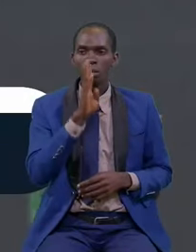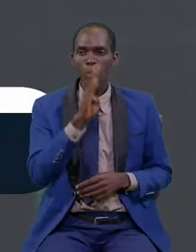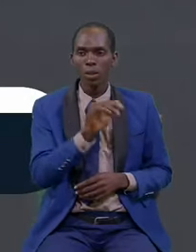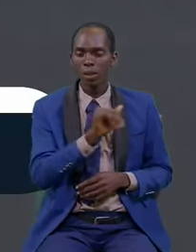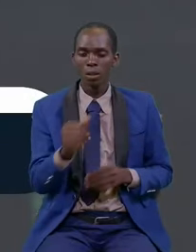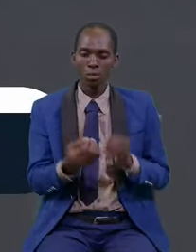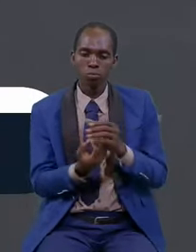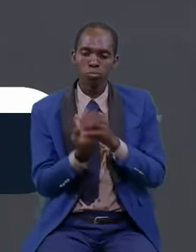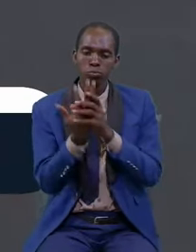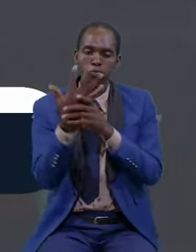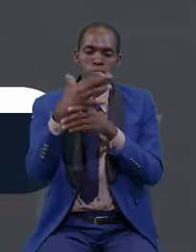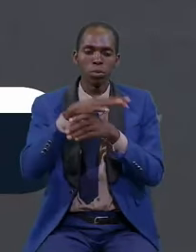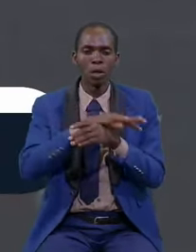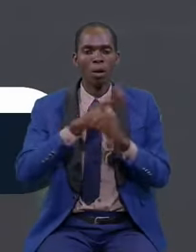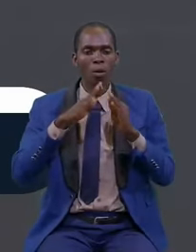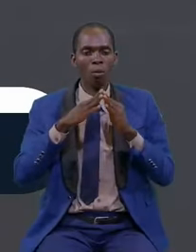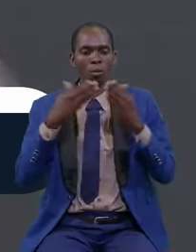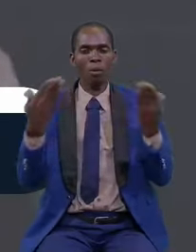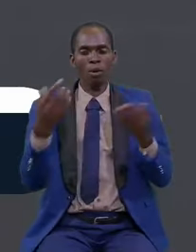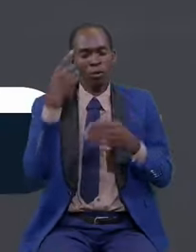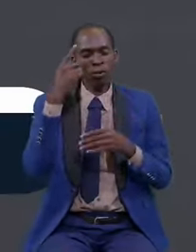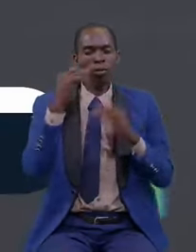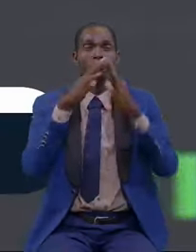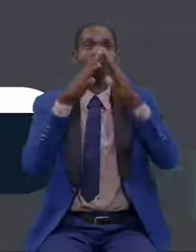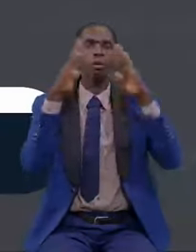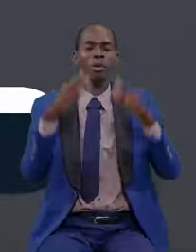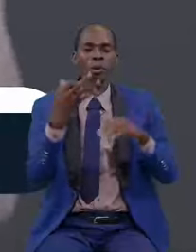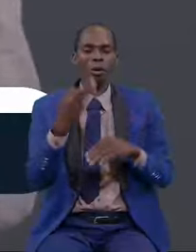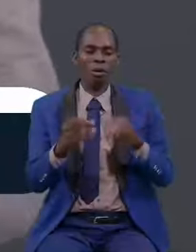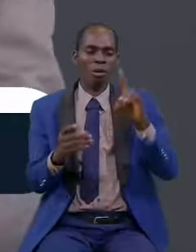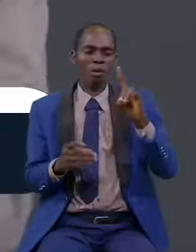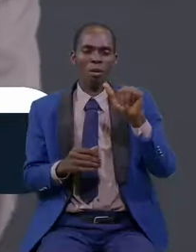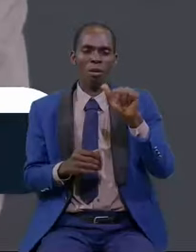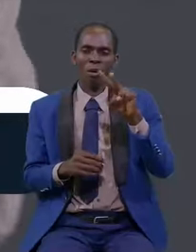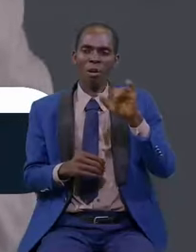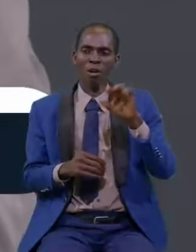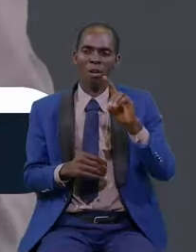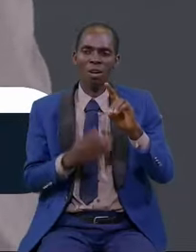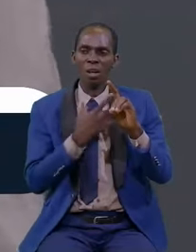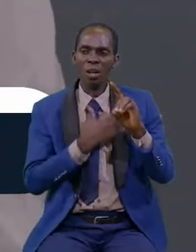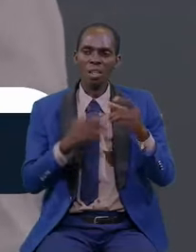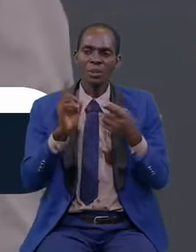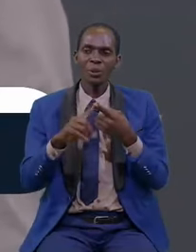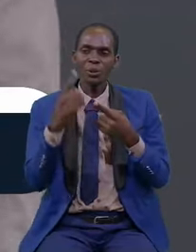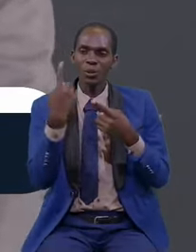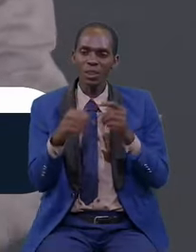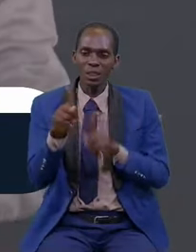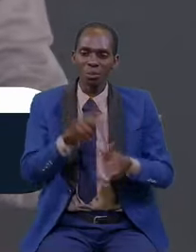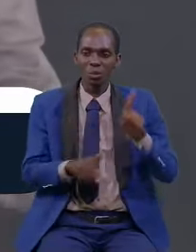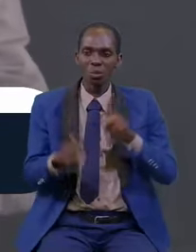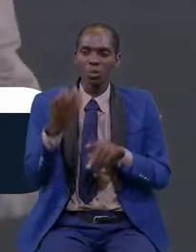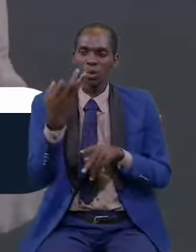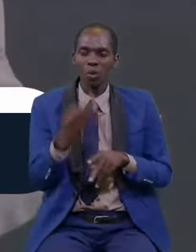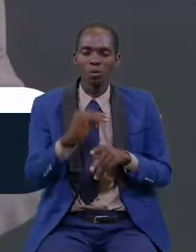sera ouverte pour la maison de David et les habitants de